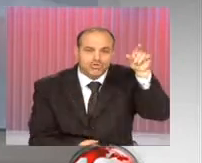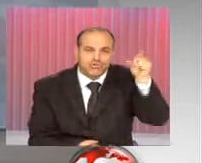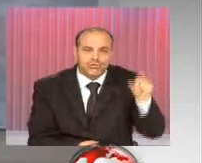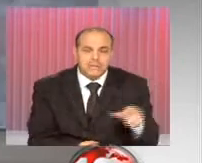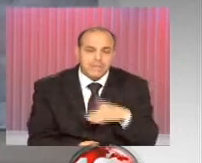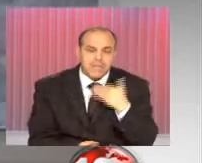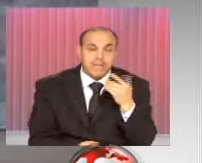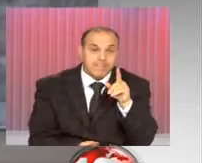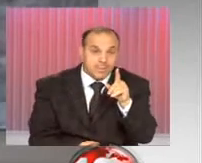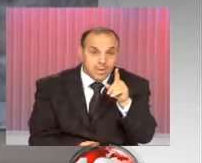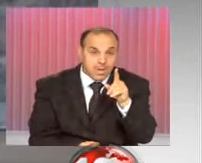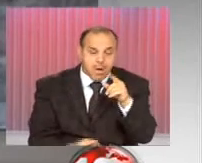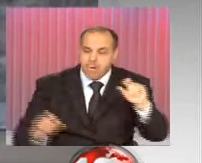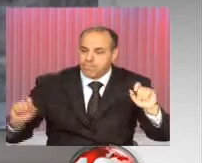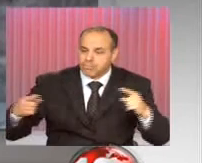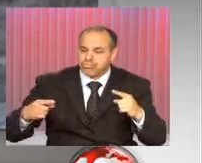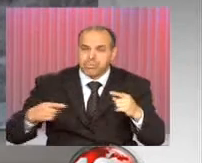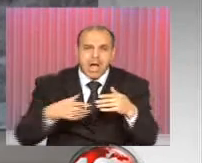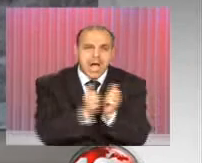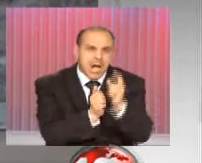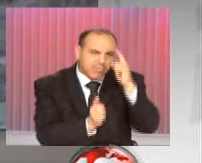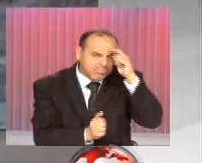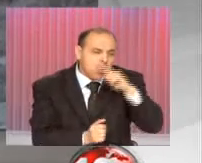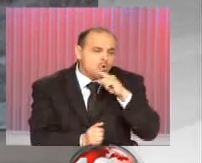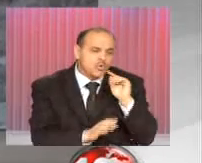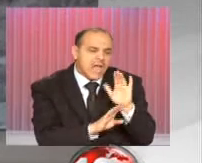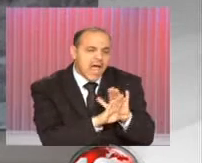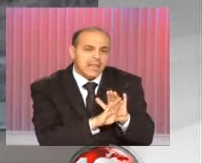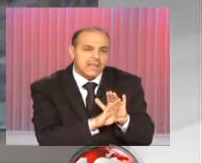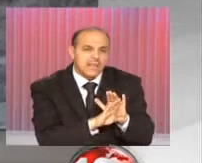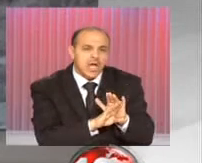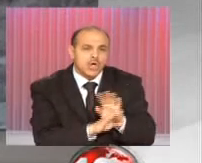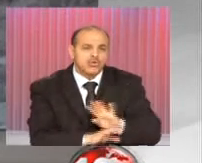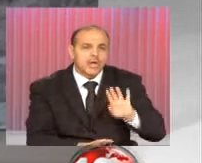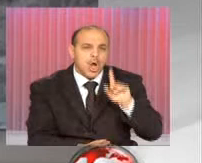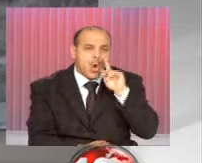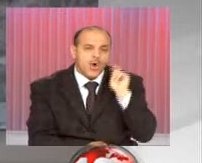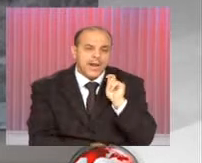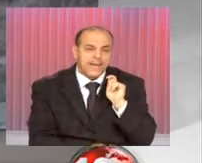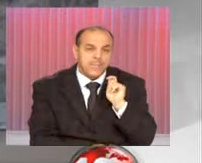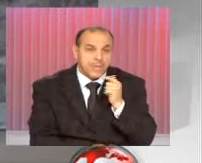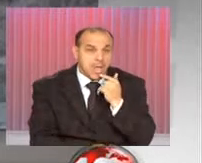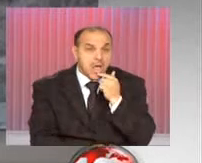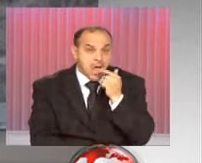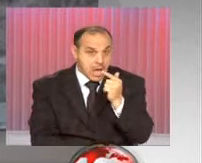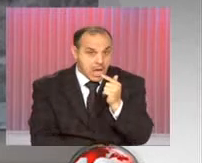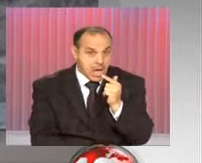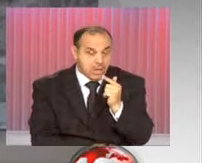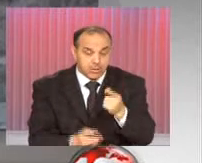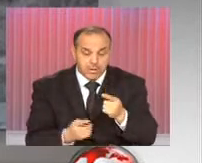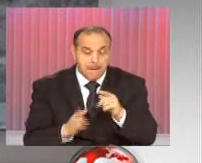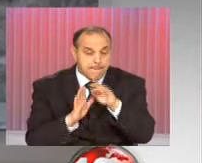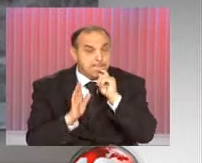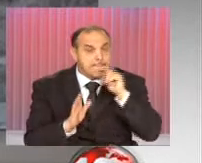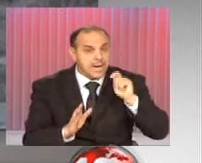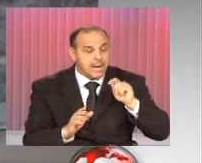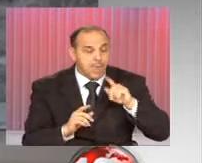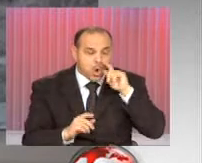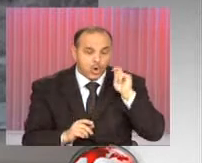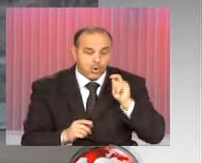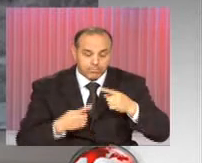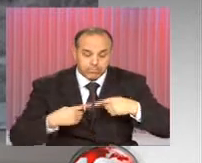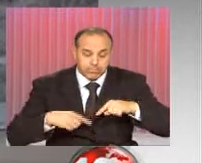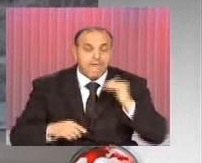15 آخرون في معارك مع الانفصاليين الذين تدعمهم روسيا في شرق أوكرانيا، وإثر ذلك عقد البرلمان الأوكراني